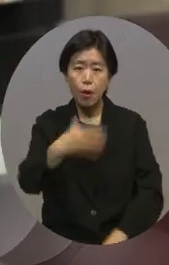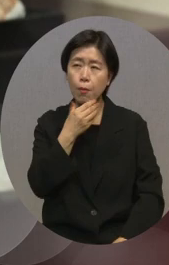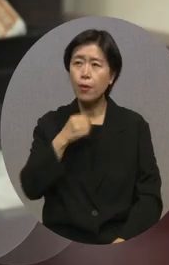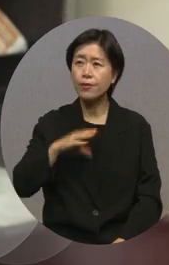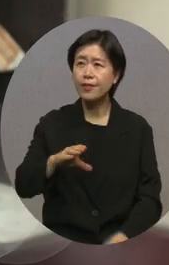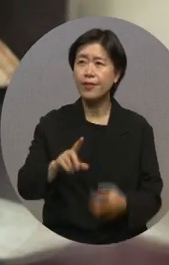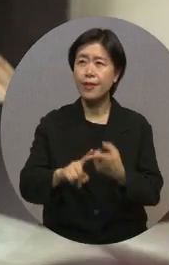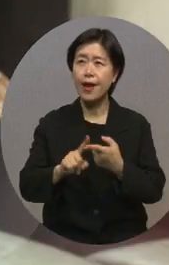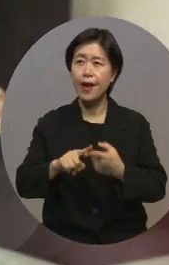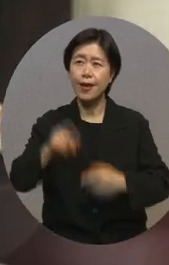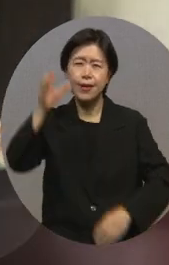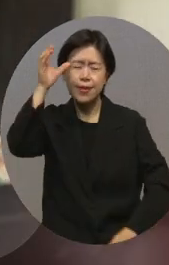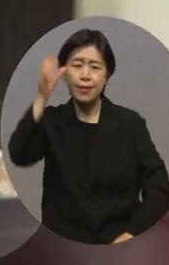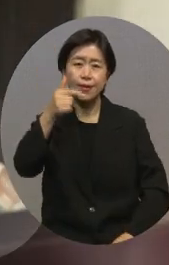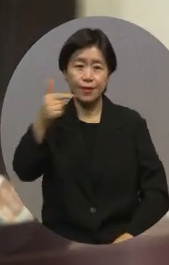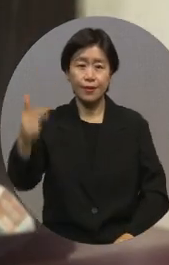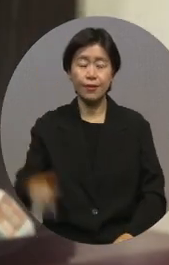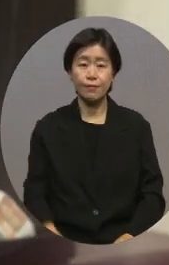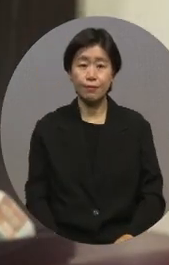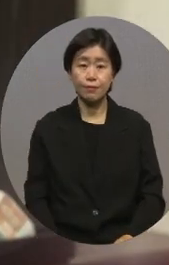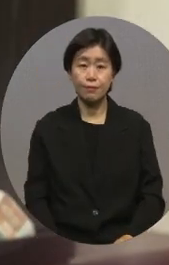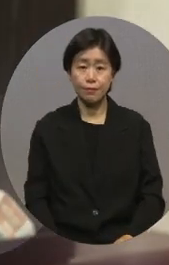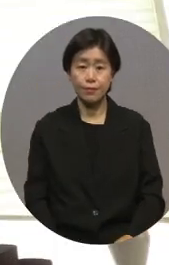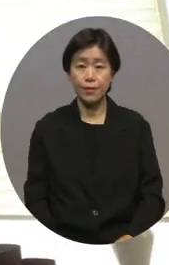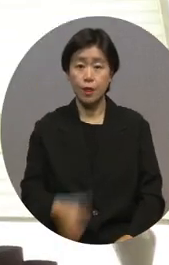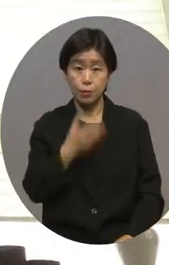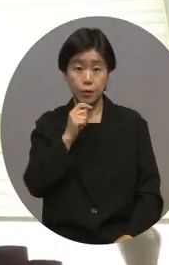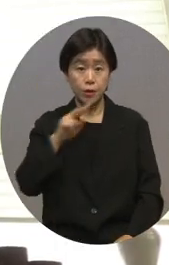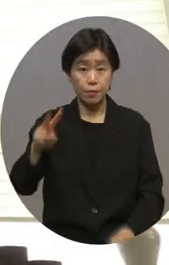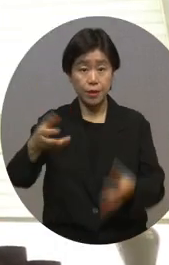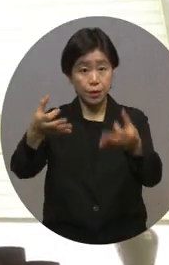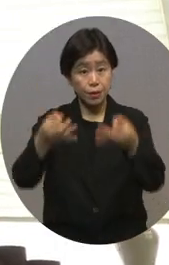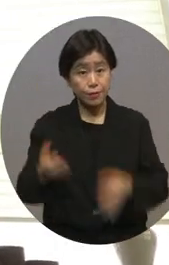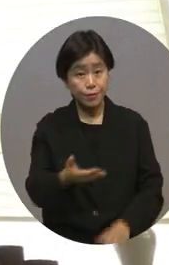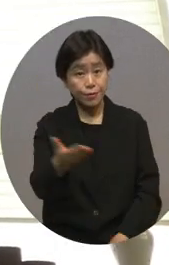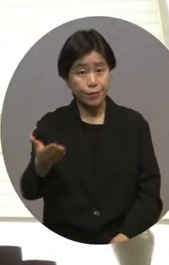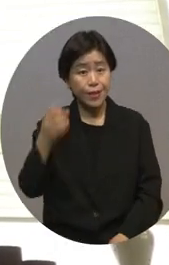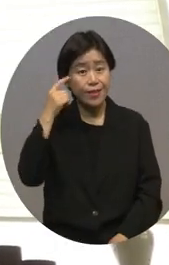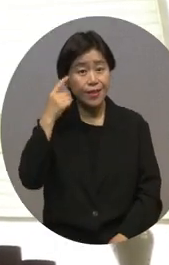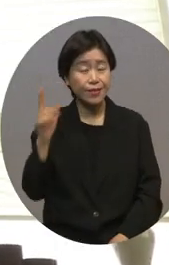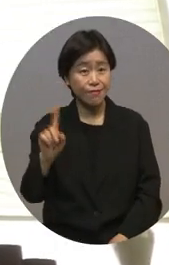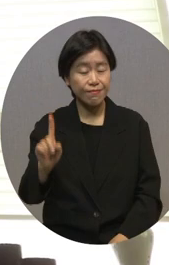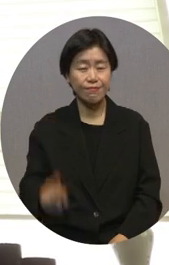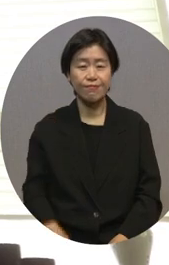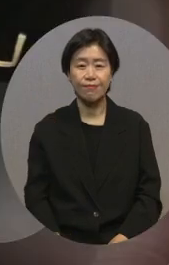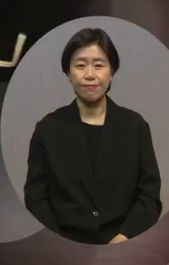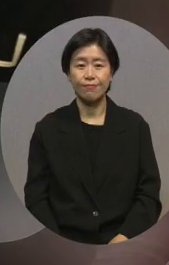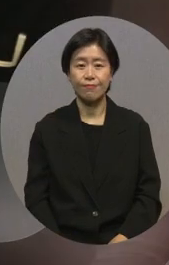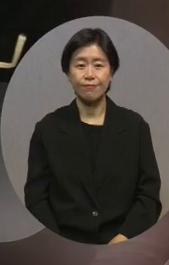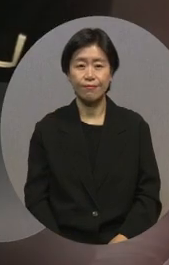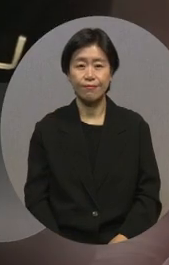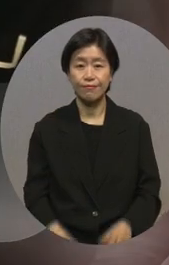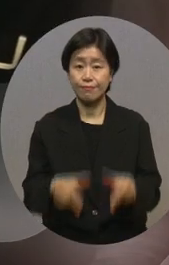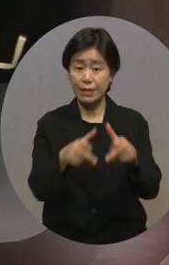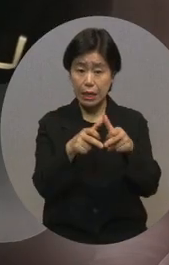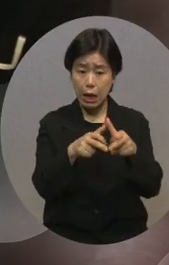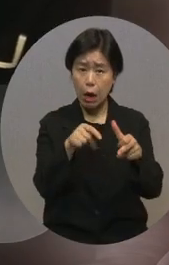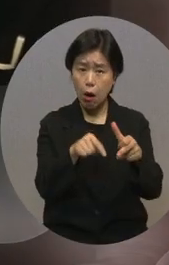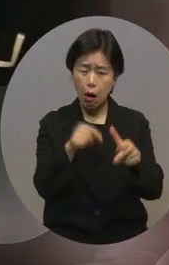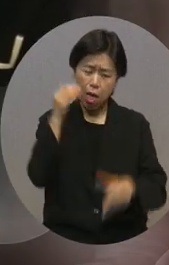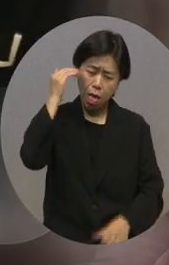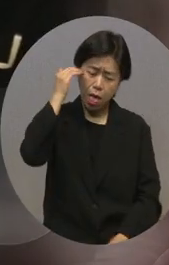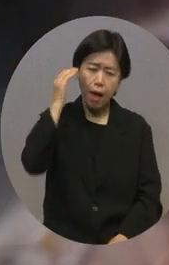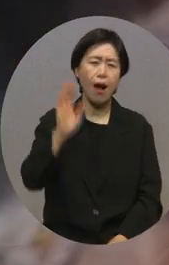꿈꾸고 있었습니다. 이들을 바라본 복지TV 시청자 여러분은 어떠신가요? 장애가 장애가